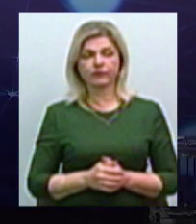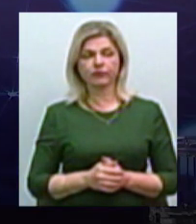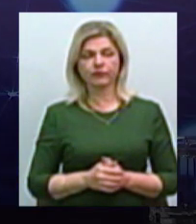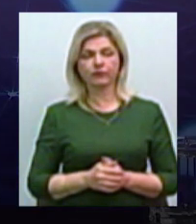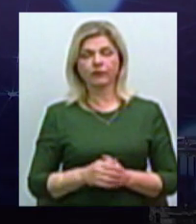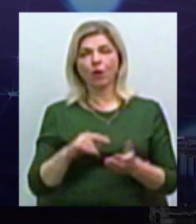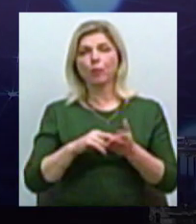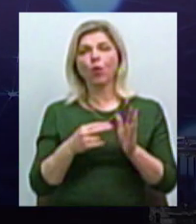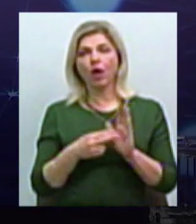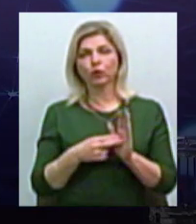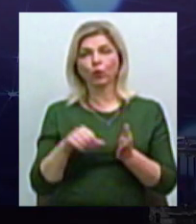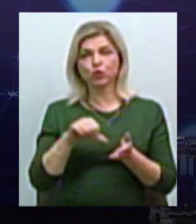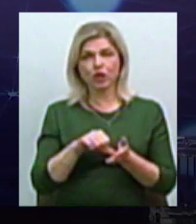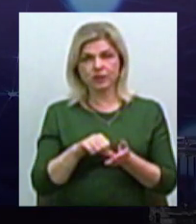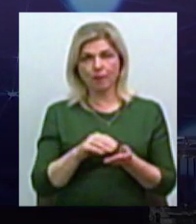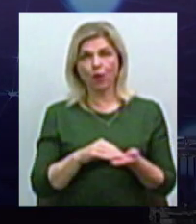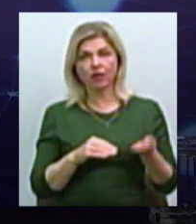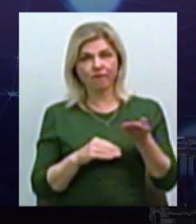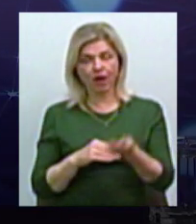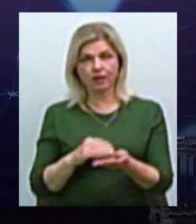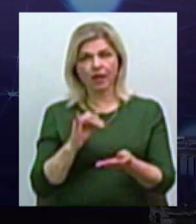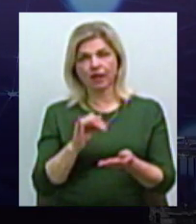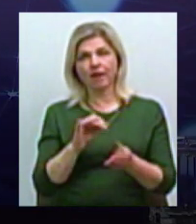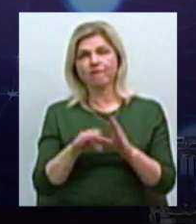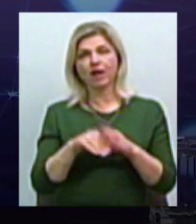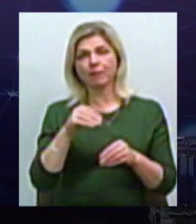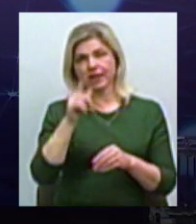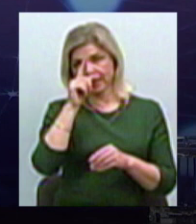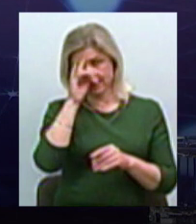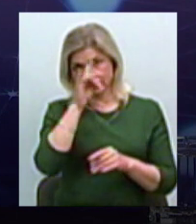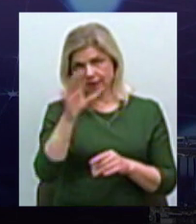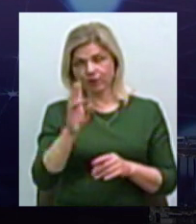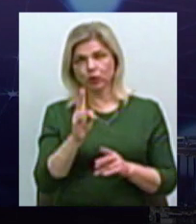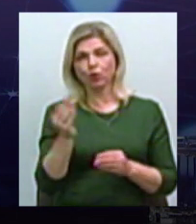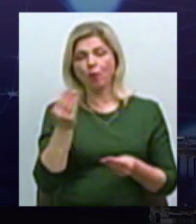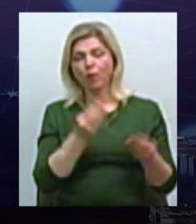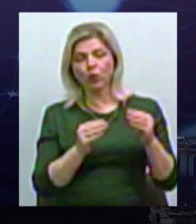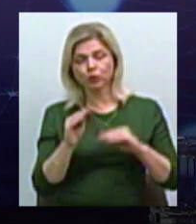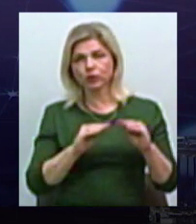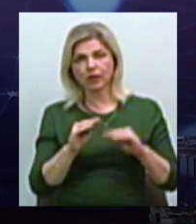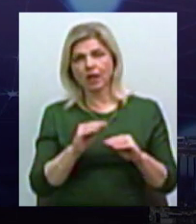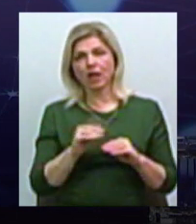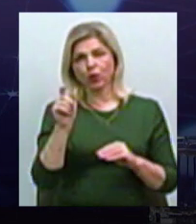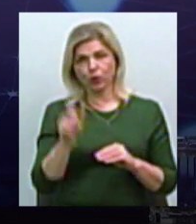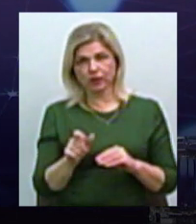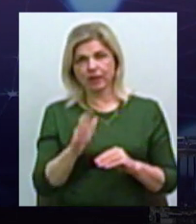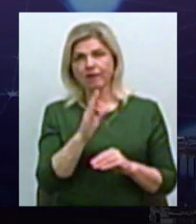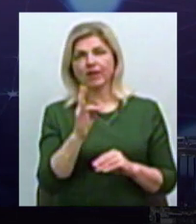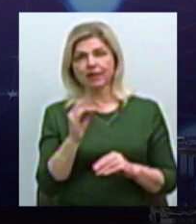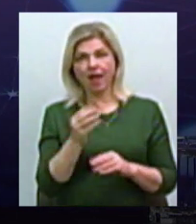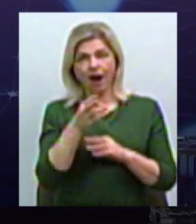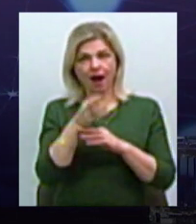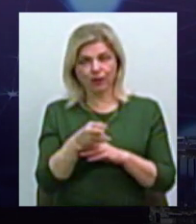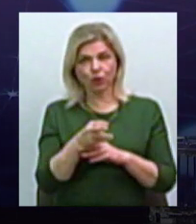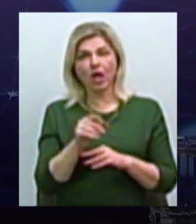І ми відзначили нашу зірочку, який монтує і знімає. Це людина поза кадром, яку ніколи не видно.